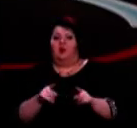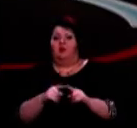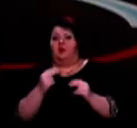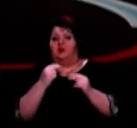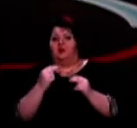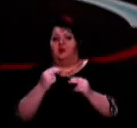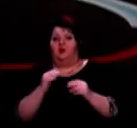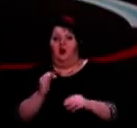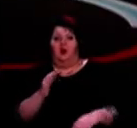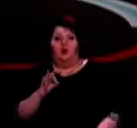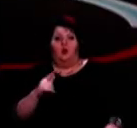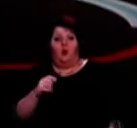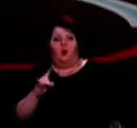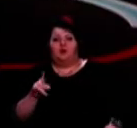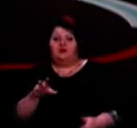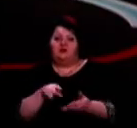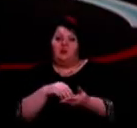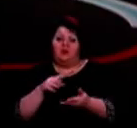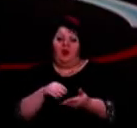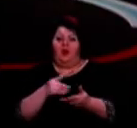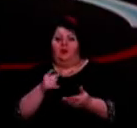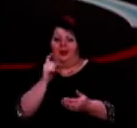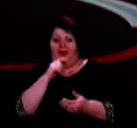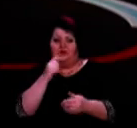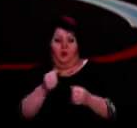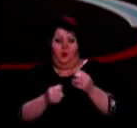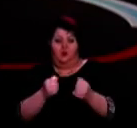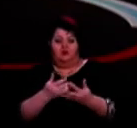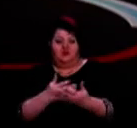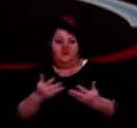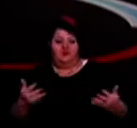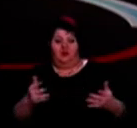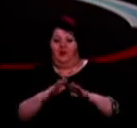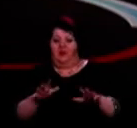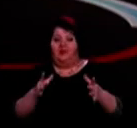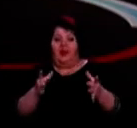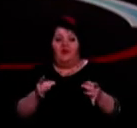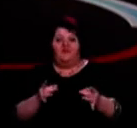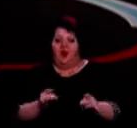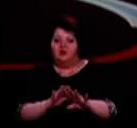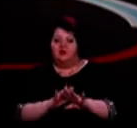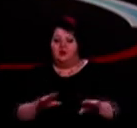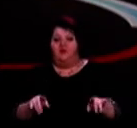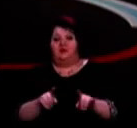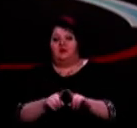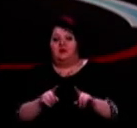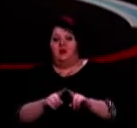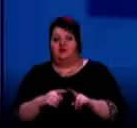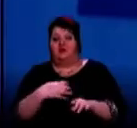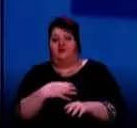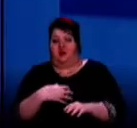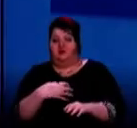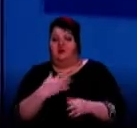як йогурти, сметана, ну, будь-які кисломолочні вироби, нефасована продукція, що також важливо, тому